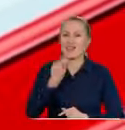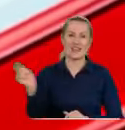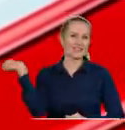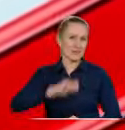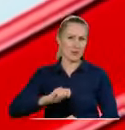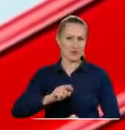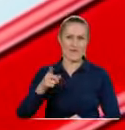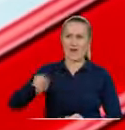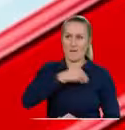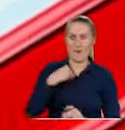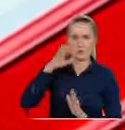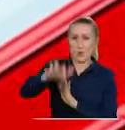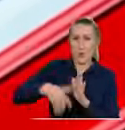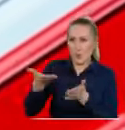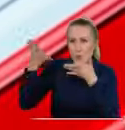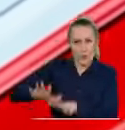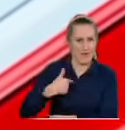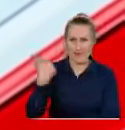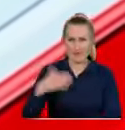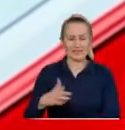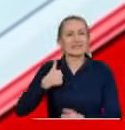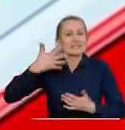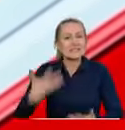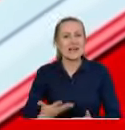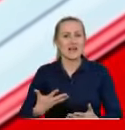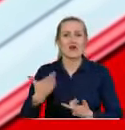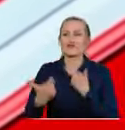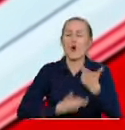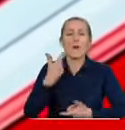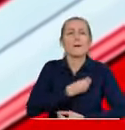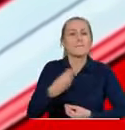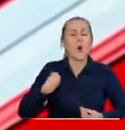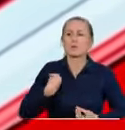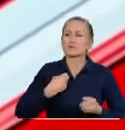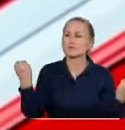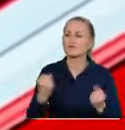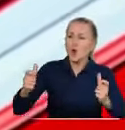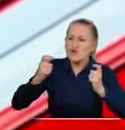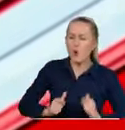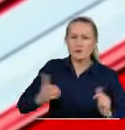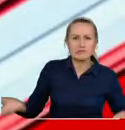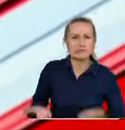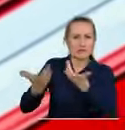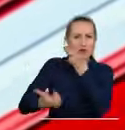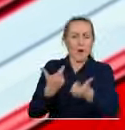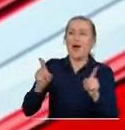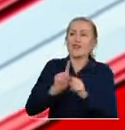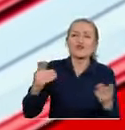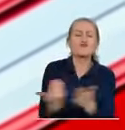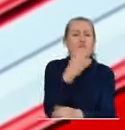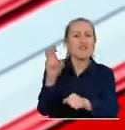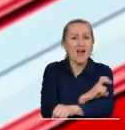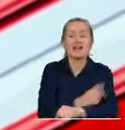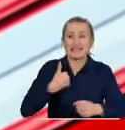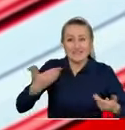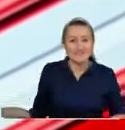polskiego górnictwa. Jestem za wydobywaniem potęgi polskiego rolnictwa i nowoczesnych technologii. Jestem